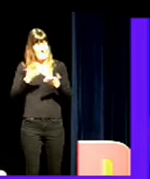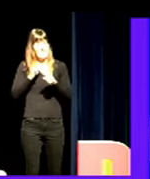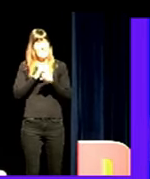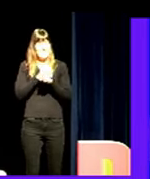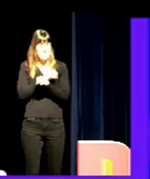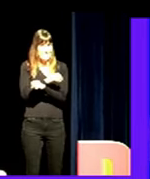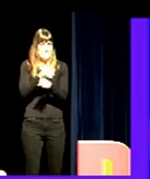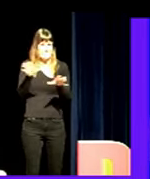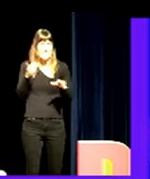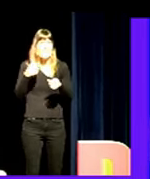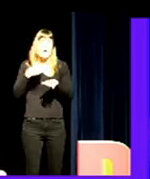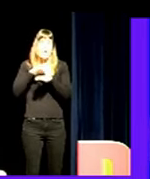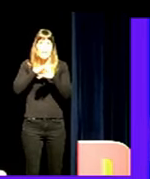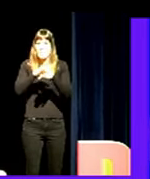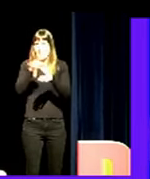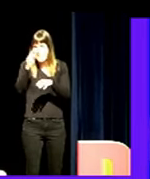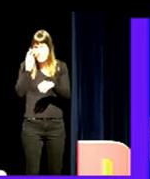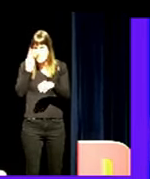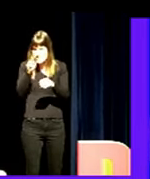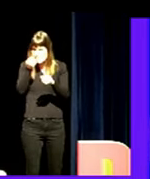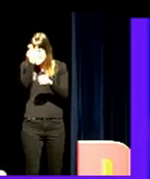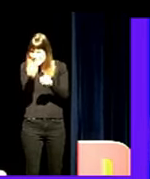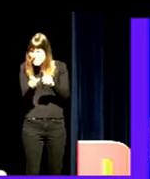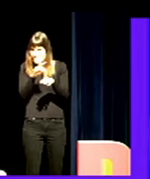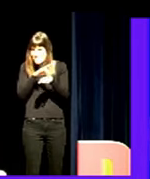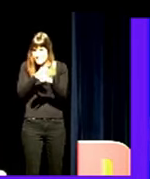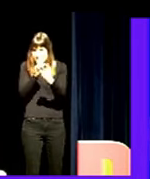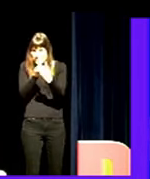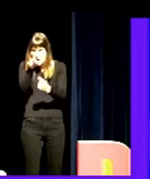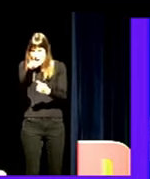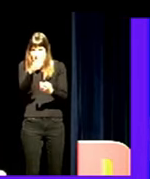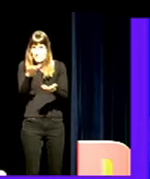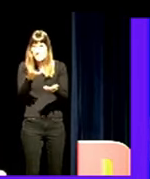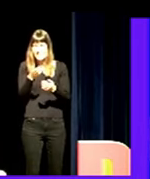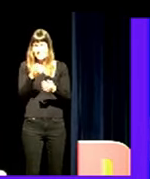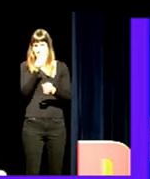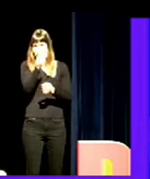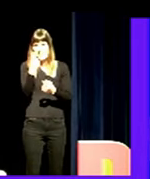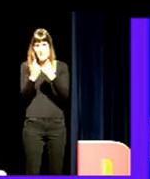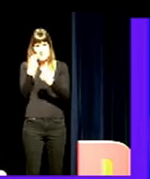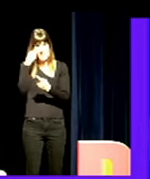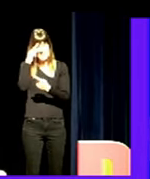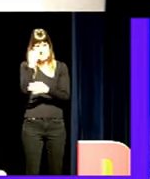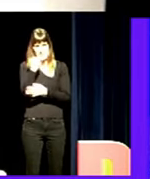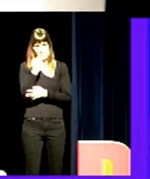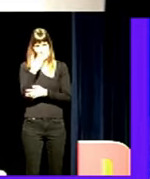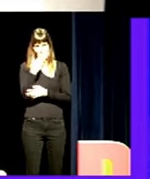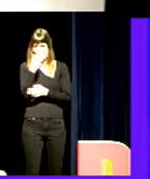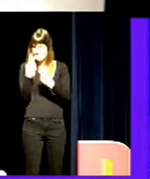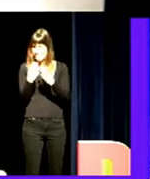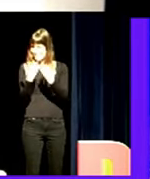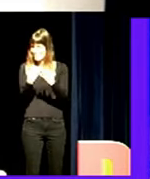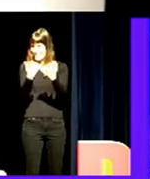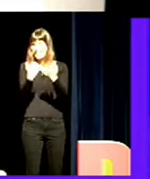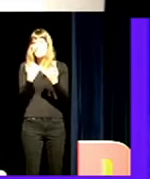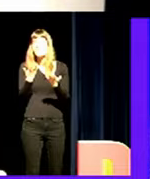danean nire entatzaia, bertan dago, eh? Aure, dago bertan! Orduan, baita ere